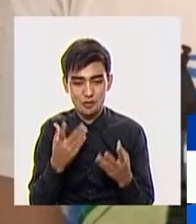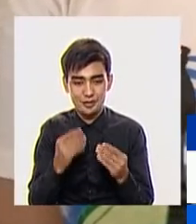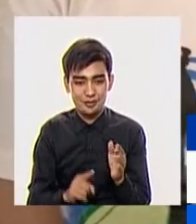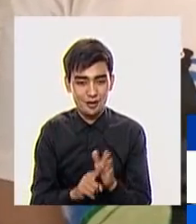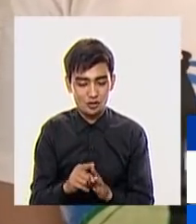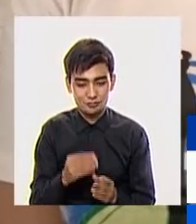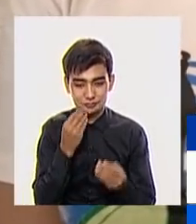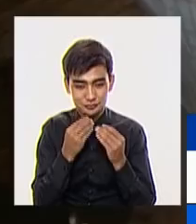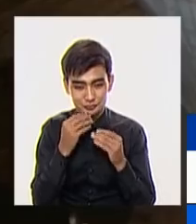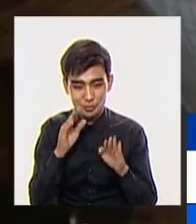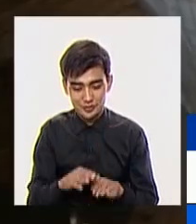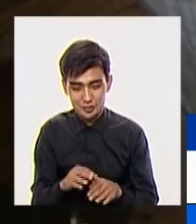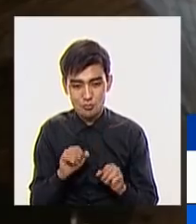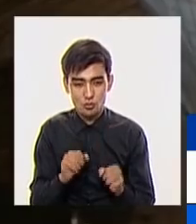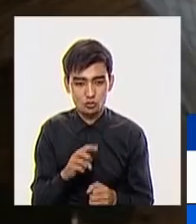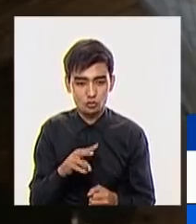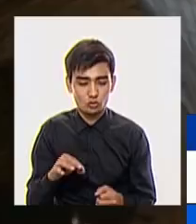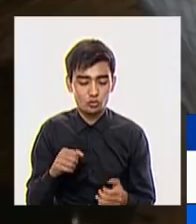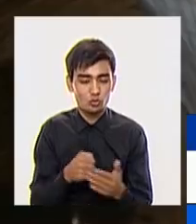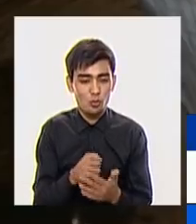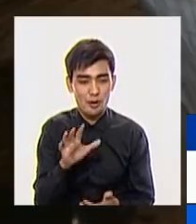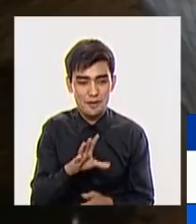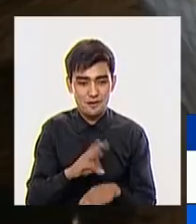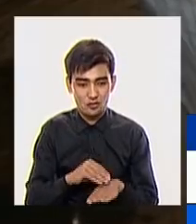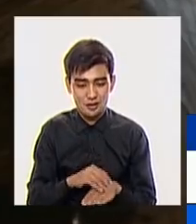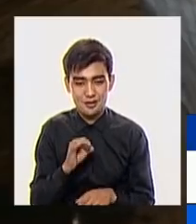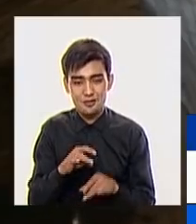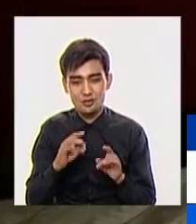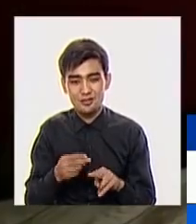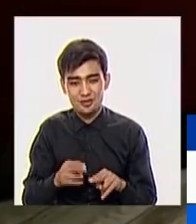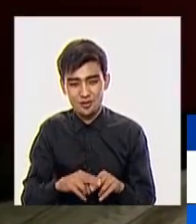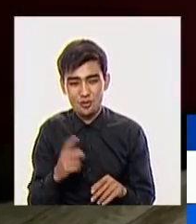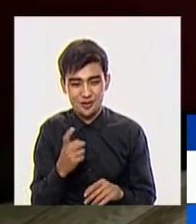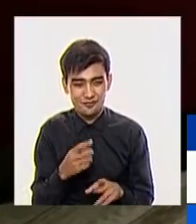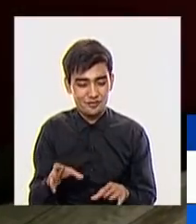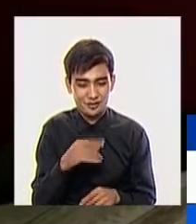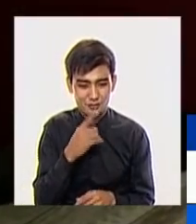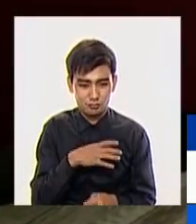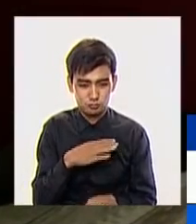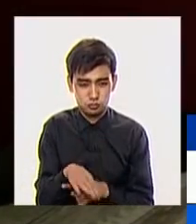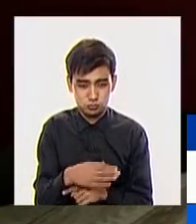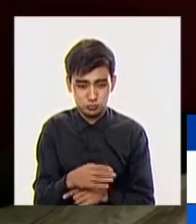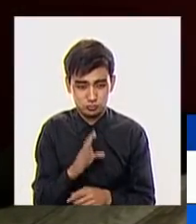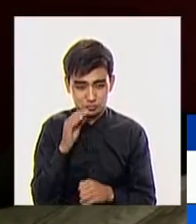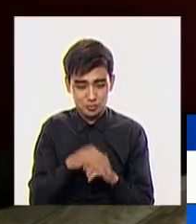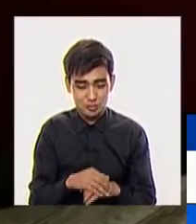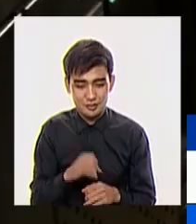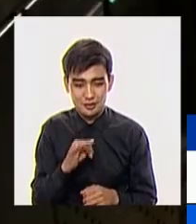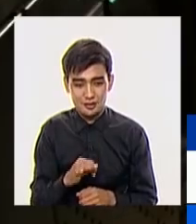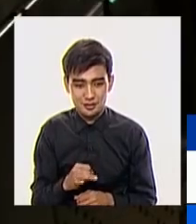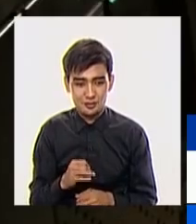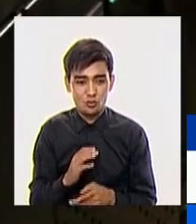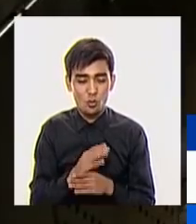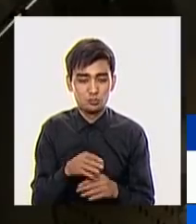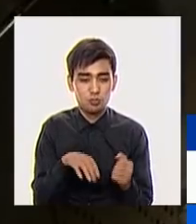дня перекусить в заведениях можно будет лишь до 5 вечера. Рестораторы говорят, что днем заведения почти пустуют. Основной поток гостей приходит